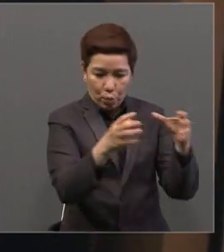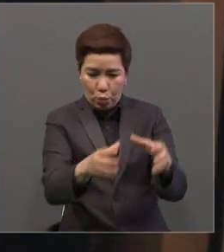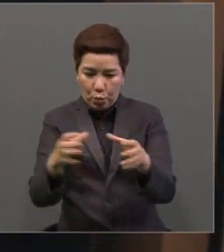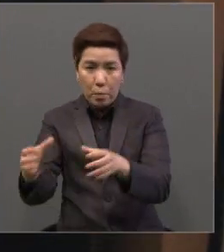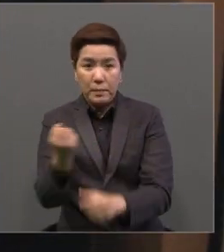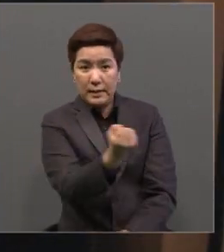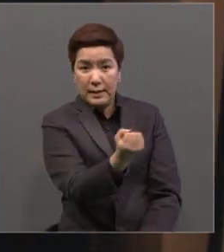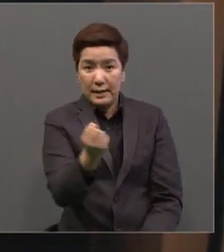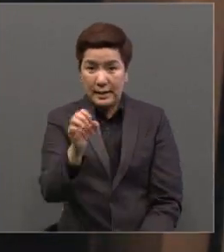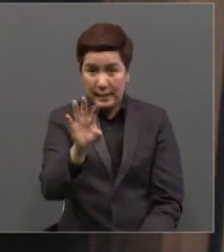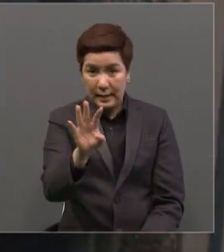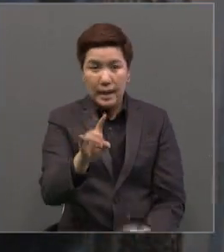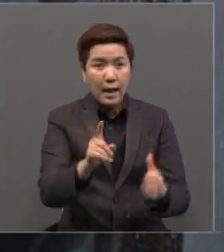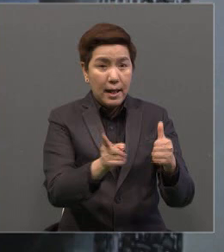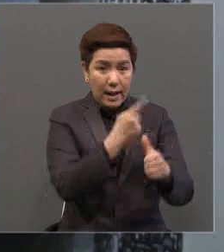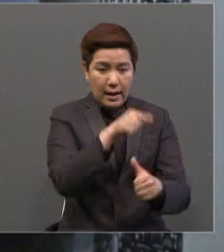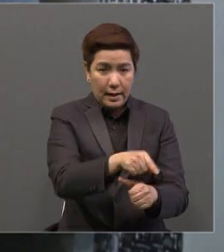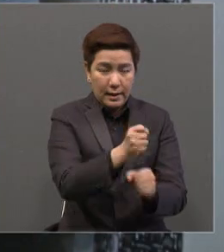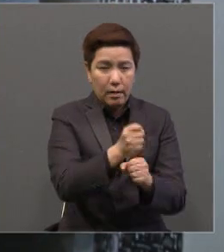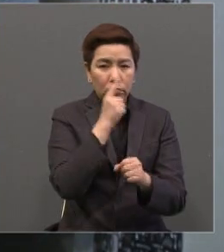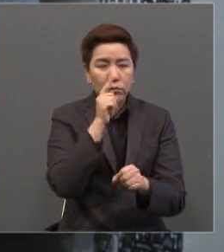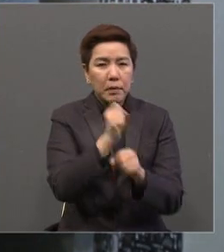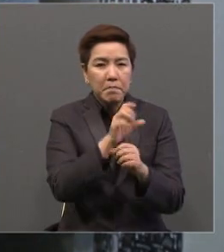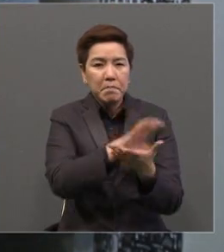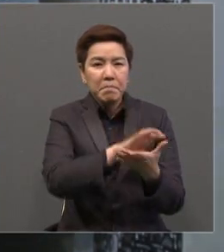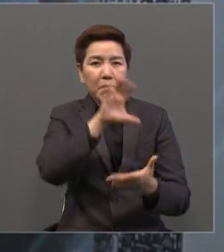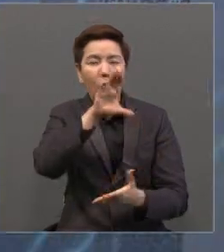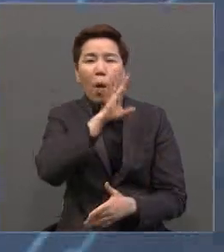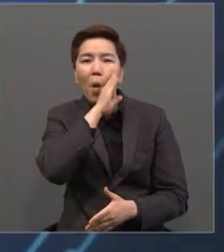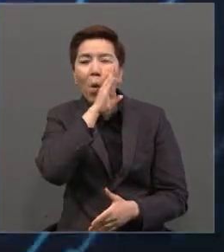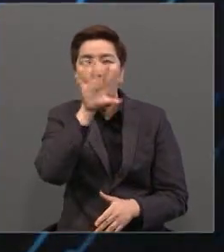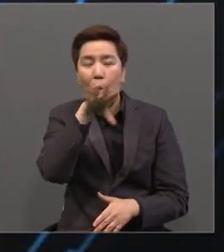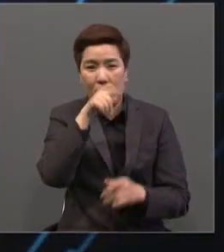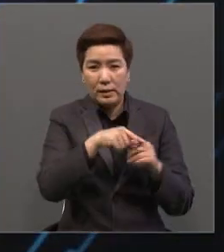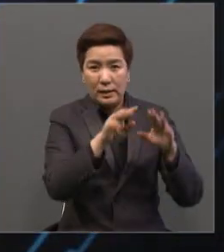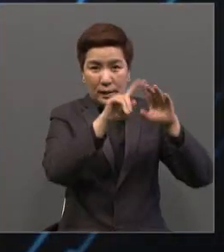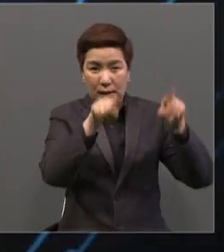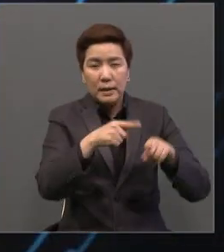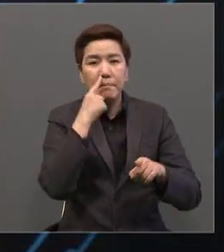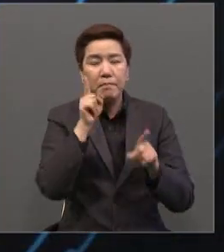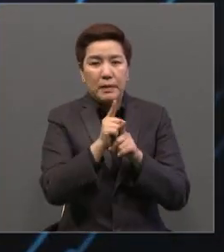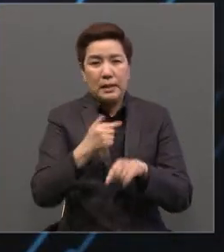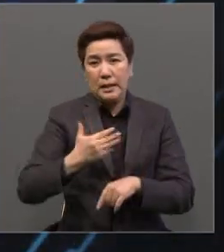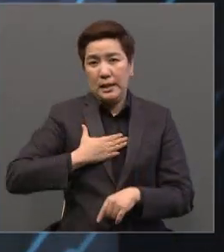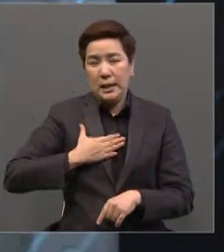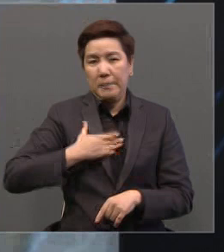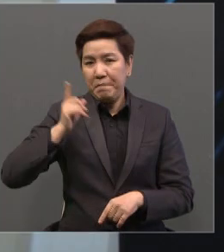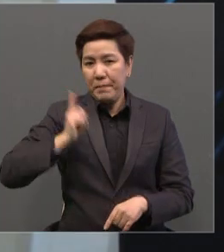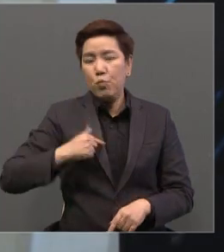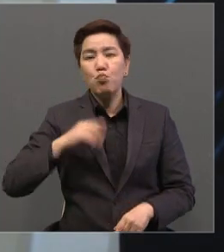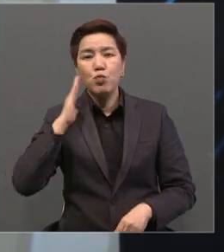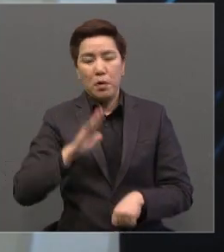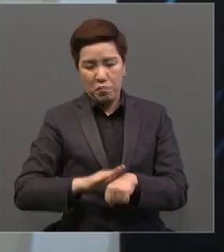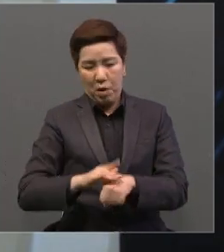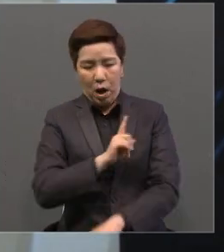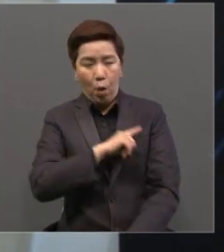นะกลุ่มแรกก็คือต้นทางเลยไปสร้างโปรไฟล์หลอกเหยื่อฮะอ้างว่าตัวเองเนี่ยเป็นหนุ่ม